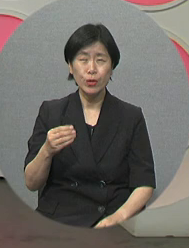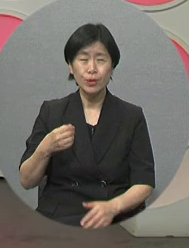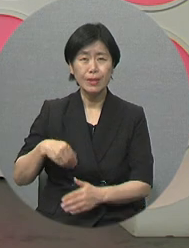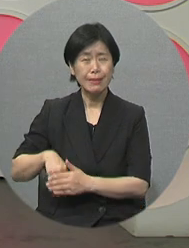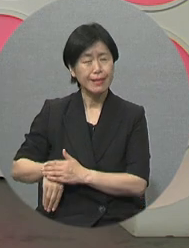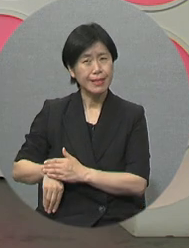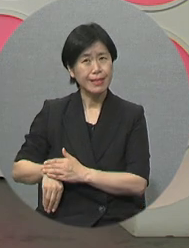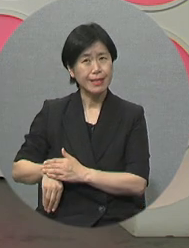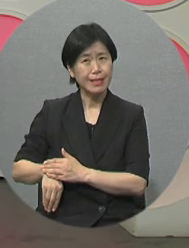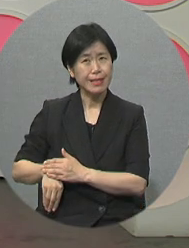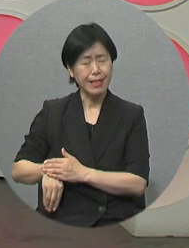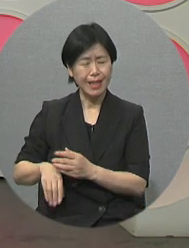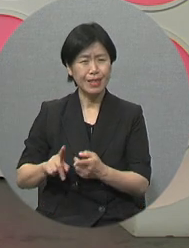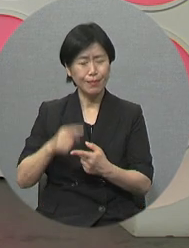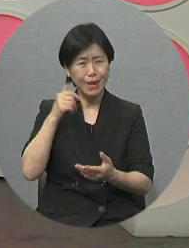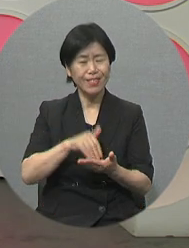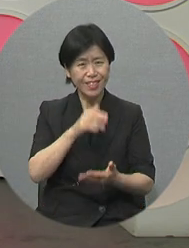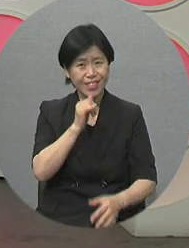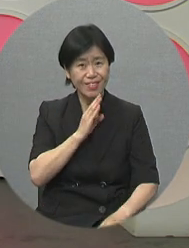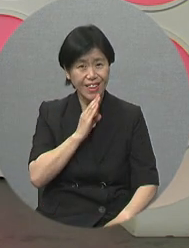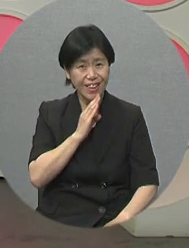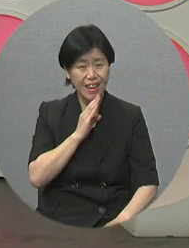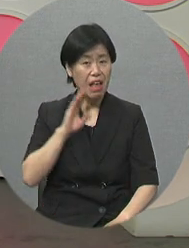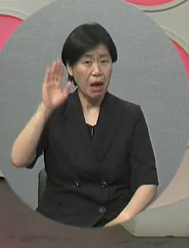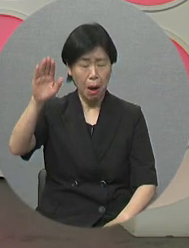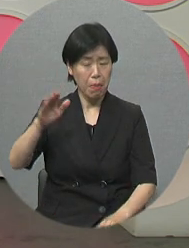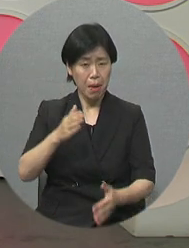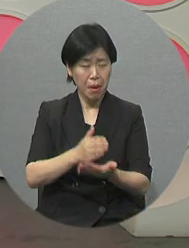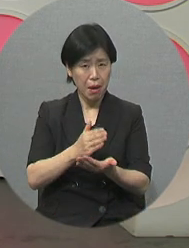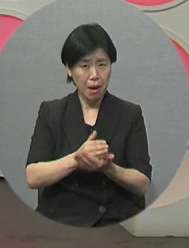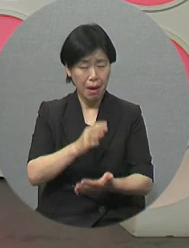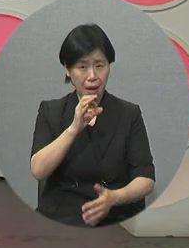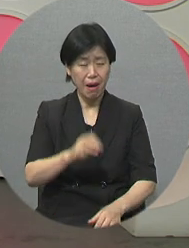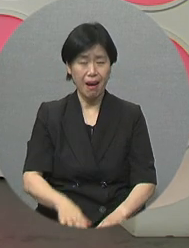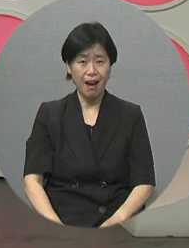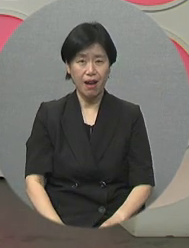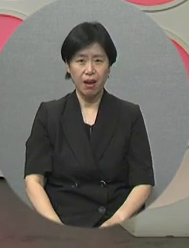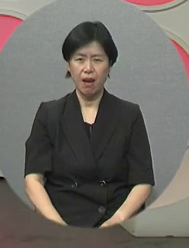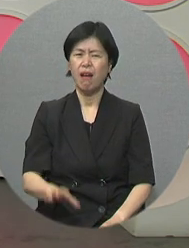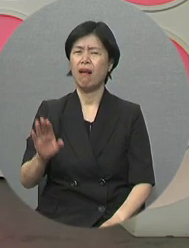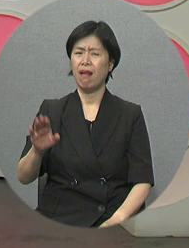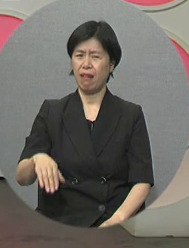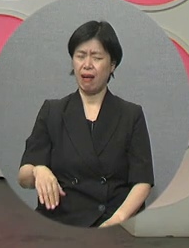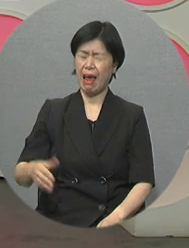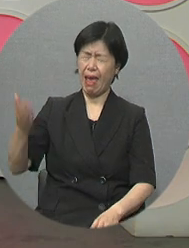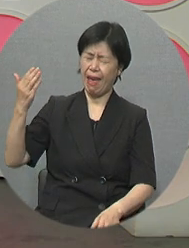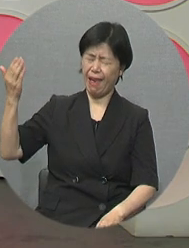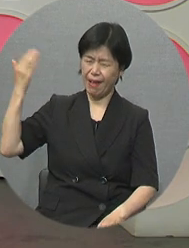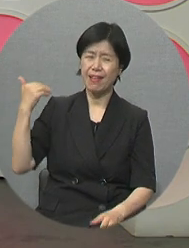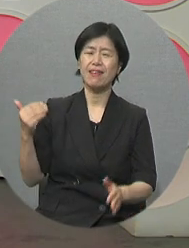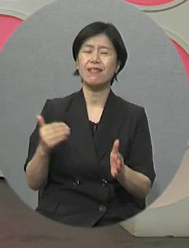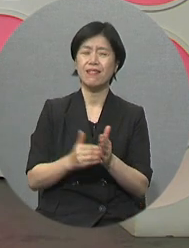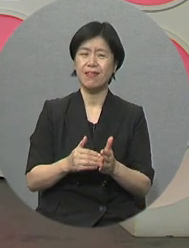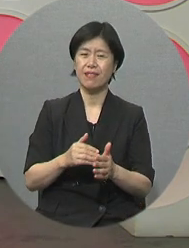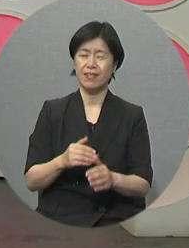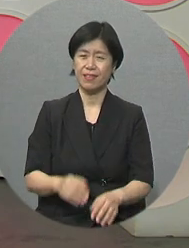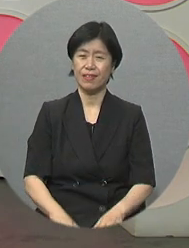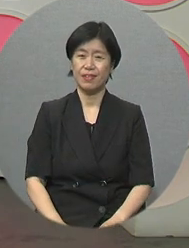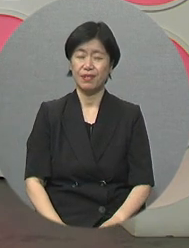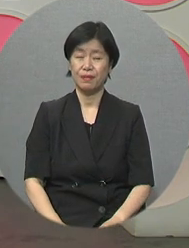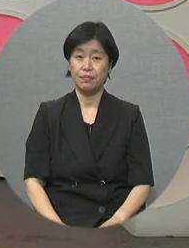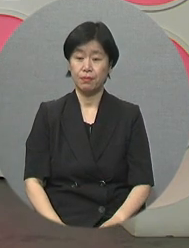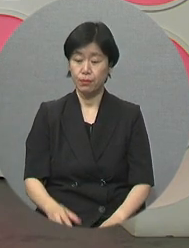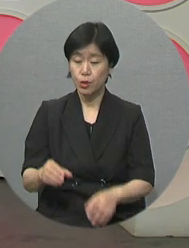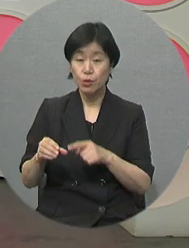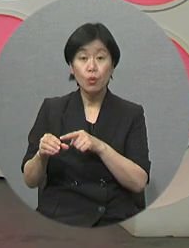좀 그래도 또 반성하고 계신데요. 그럼요. 이제 앞으로는. 후루룩이나 많아 지금. 아유 벌써 그 몇 년 전인데요. 아유 30... 근데 그걸 뭐 하셨어요?